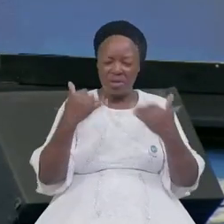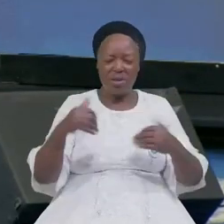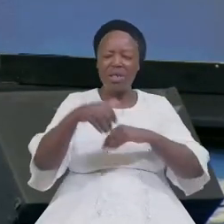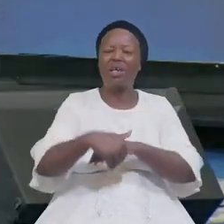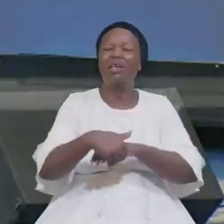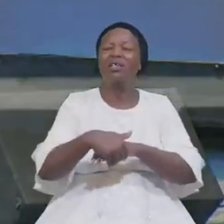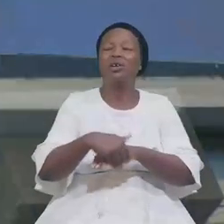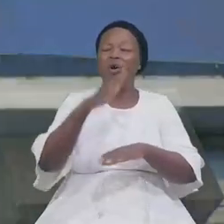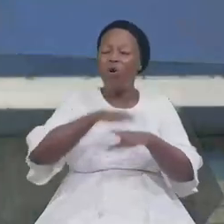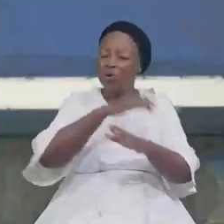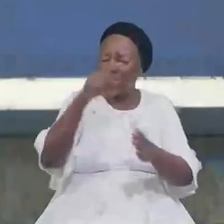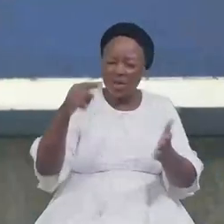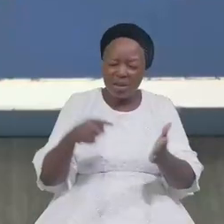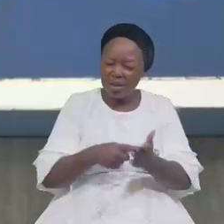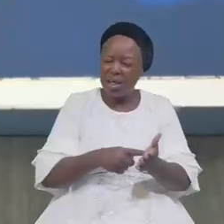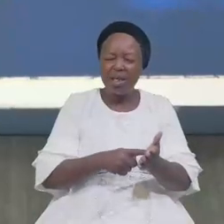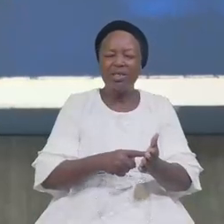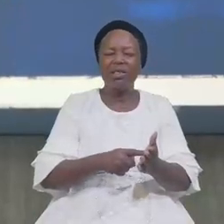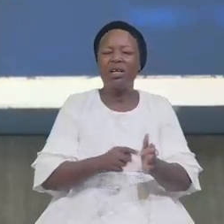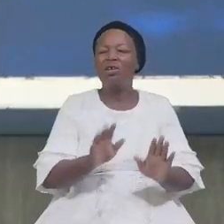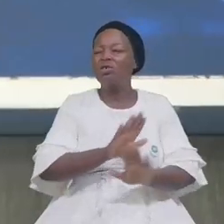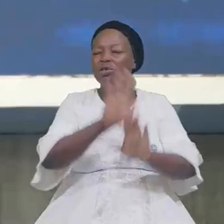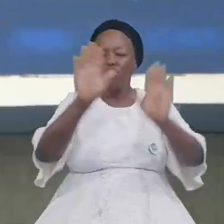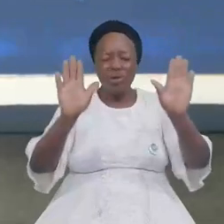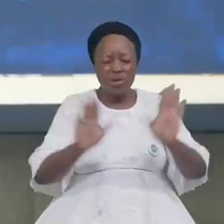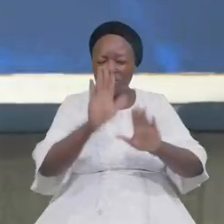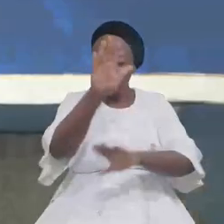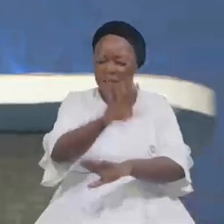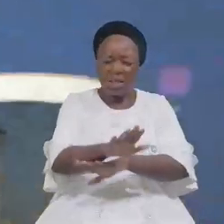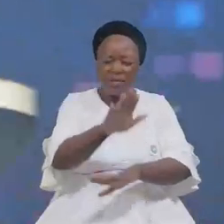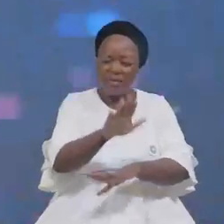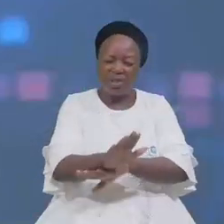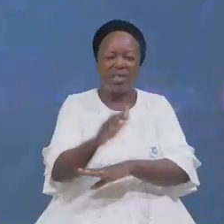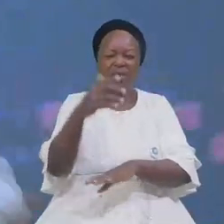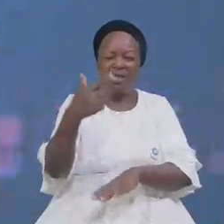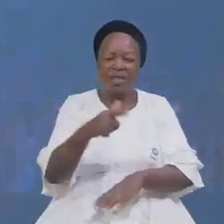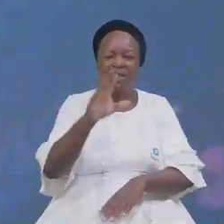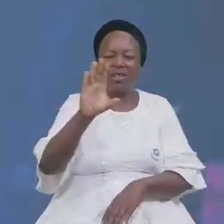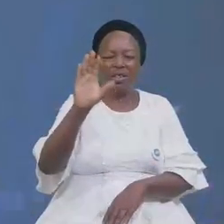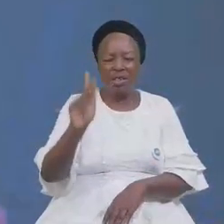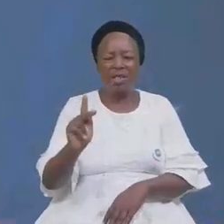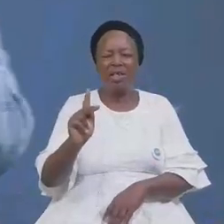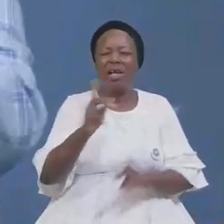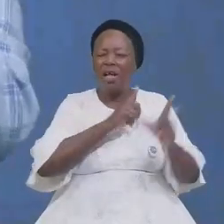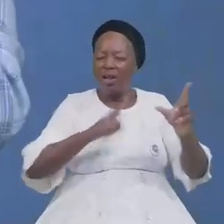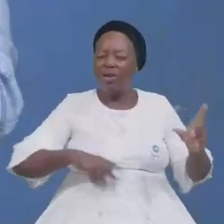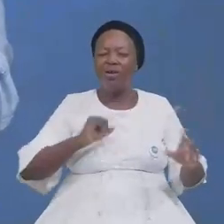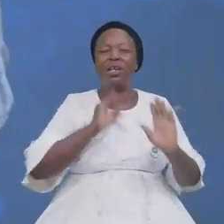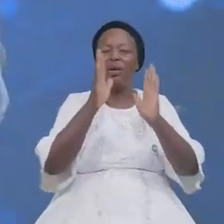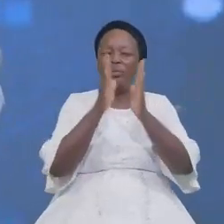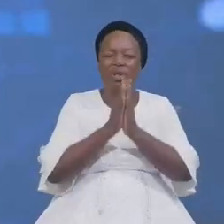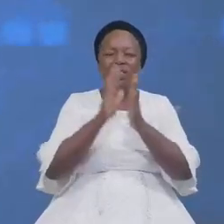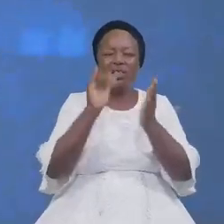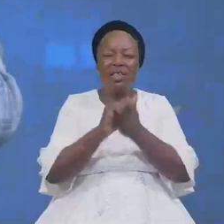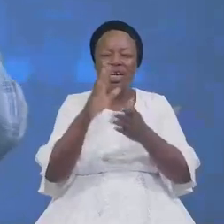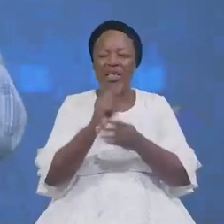ce que tu fais ce jour, cette soirée de Dissiqué. Et je